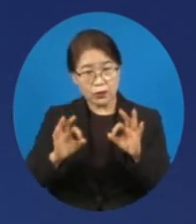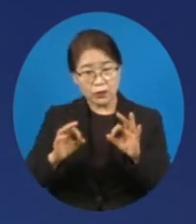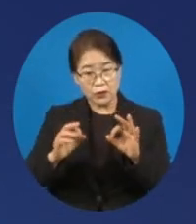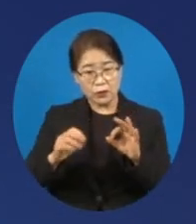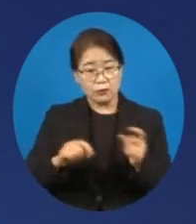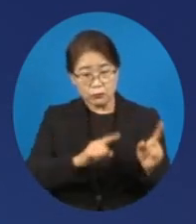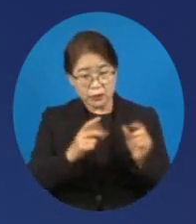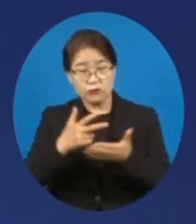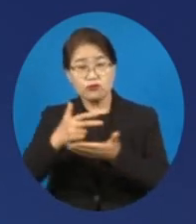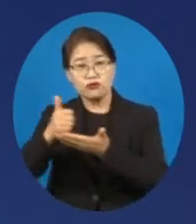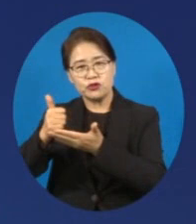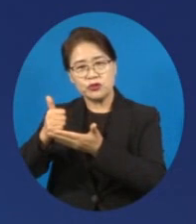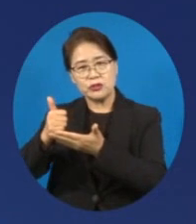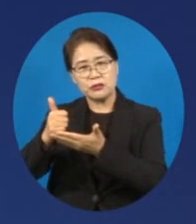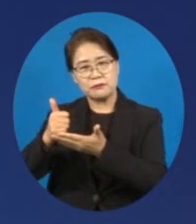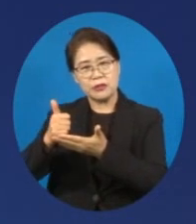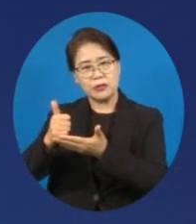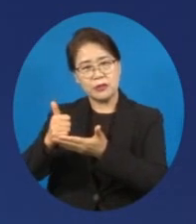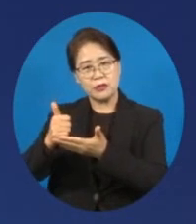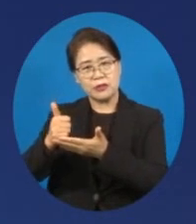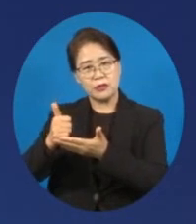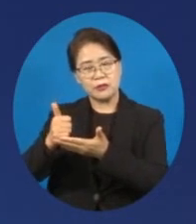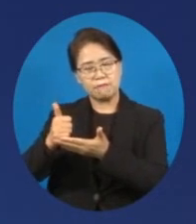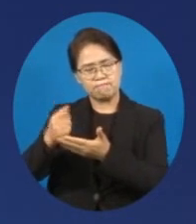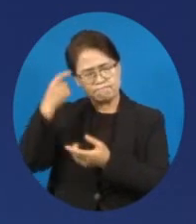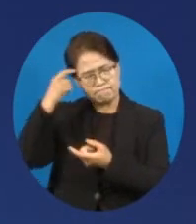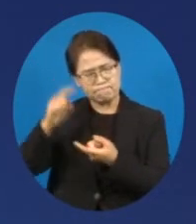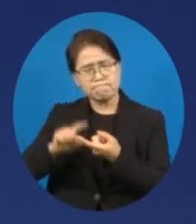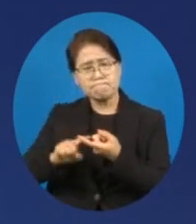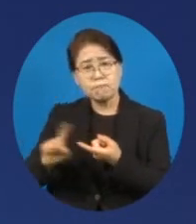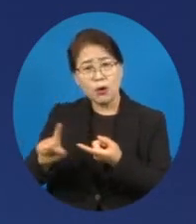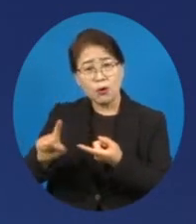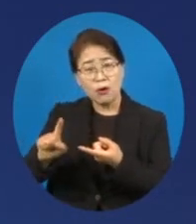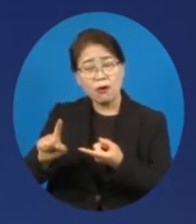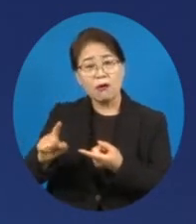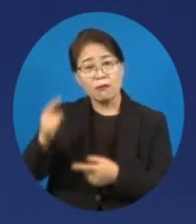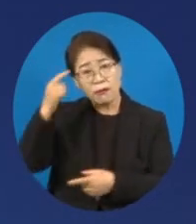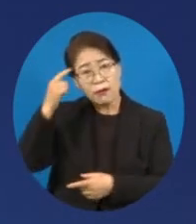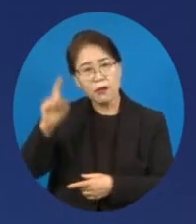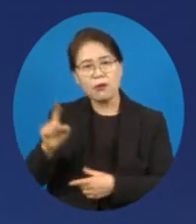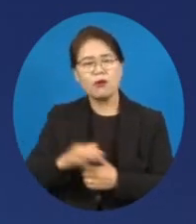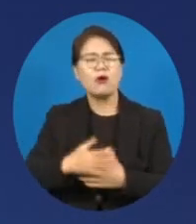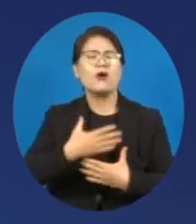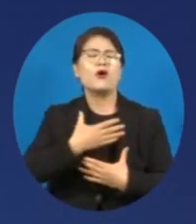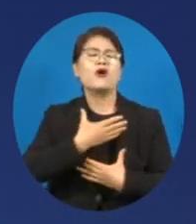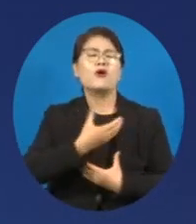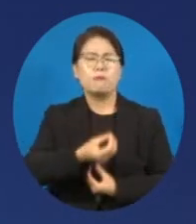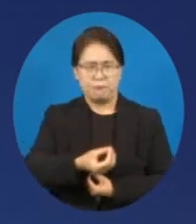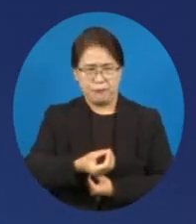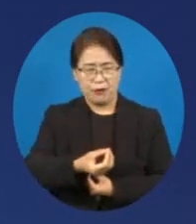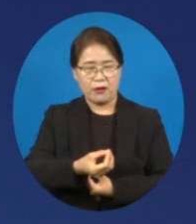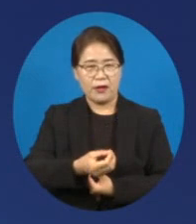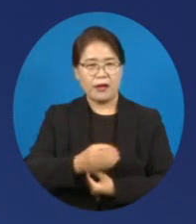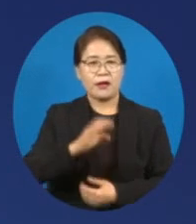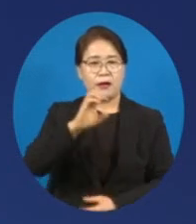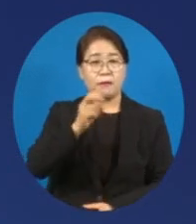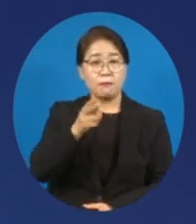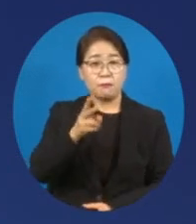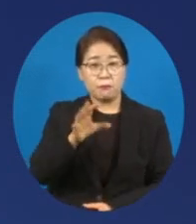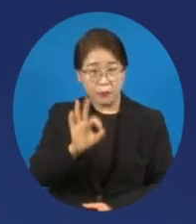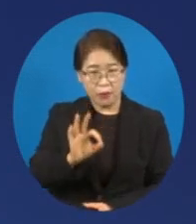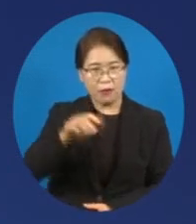주님의 최고의 관심이 뭐라는 걸 알 수 있어요 바로 평강임을 알 수가 있는